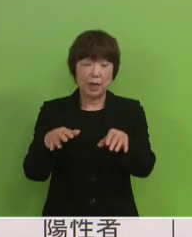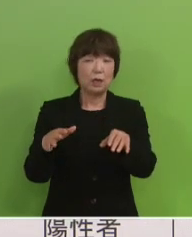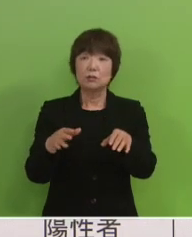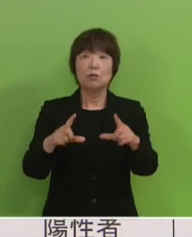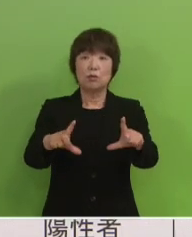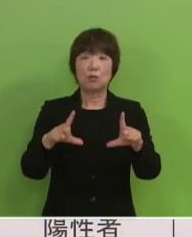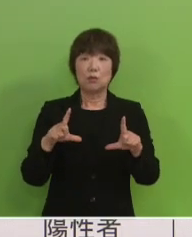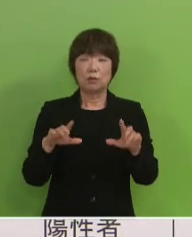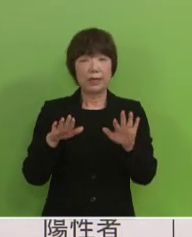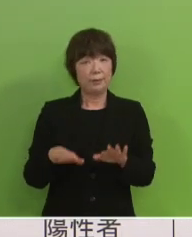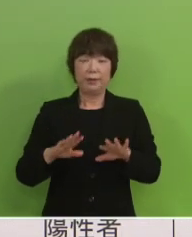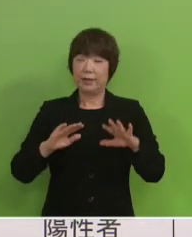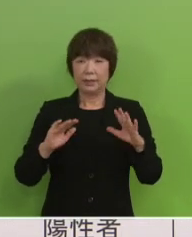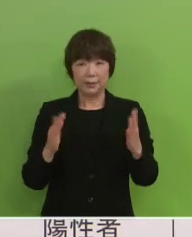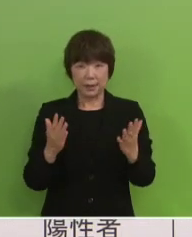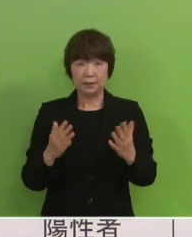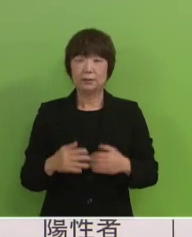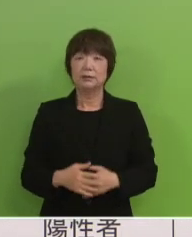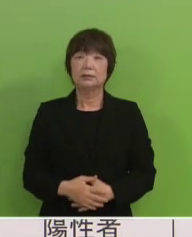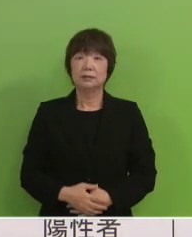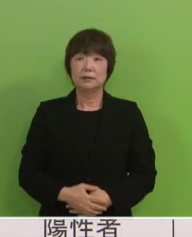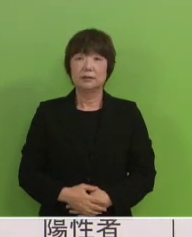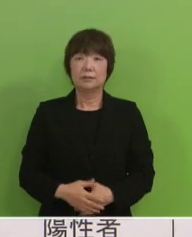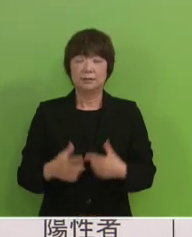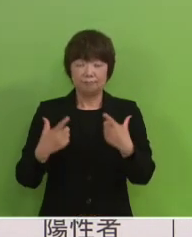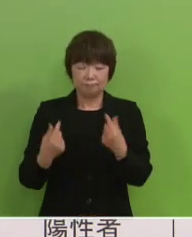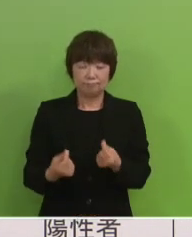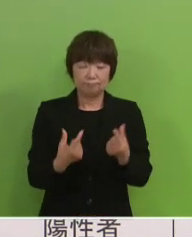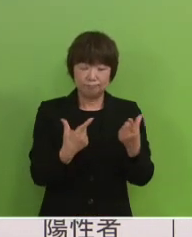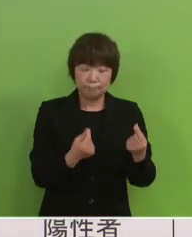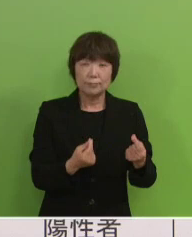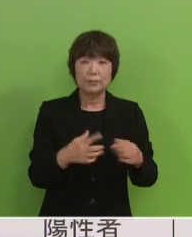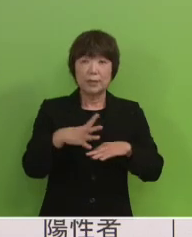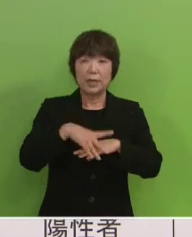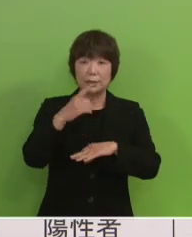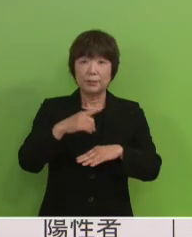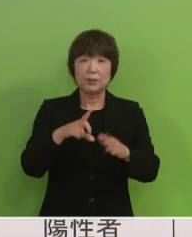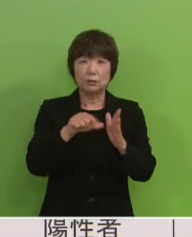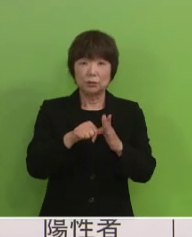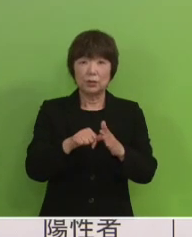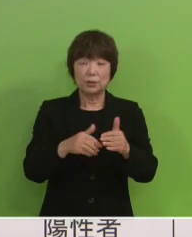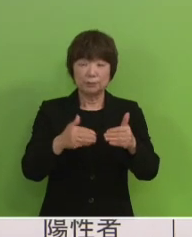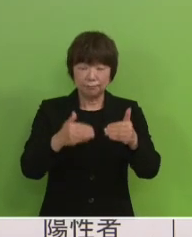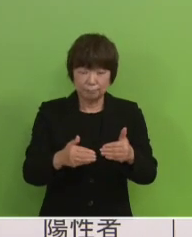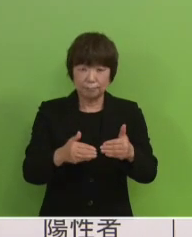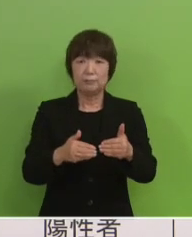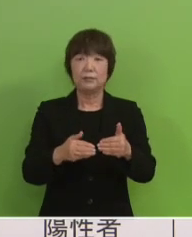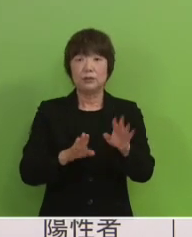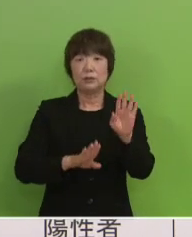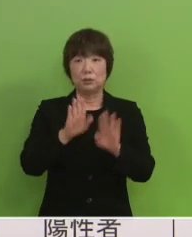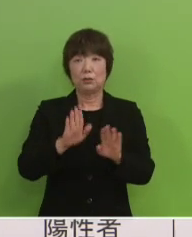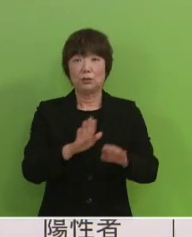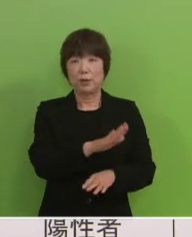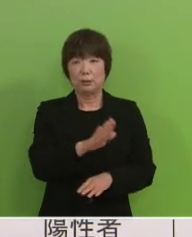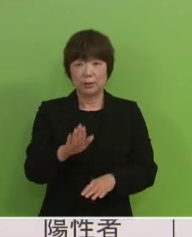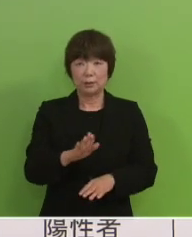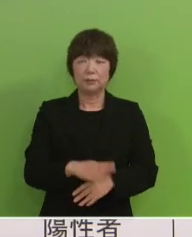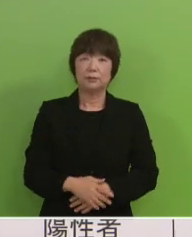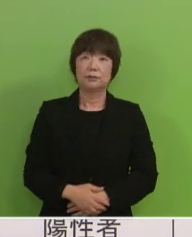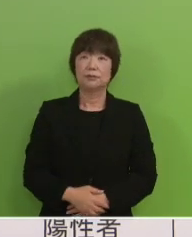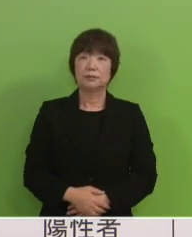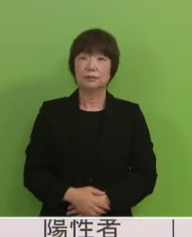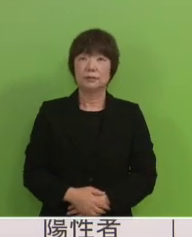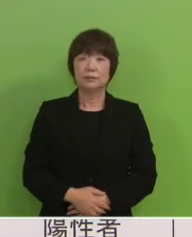出てきておりませんしっかりと初動段階で踏ん張っていただいているような状況でございます